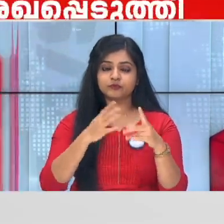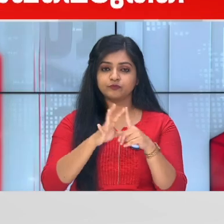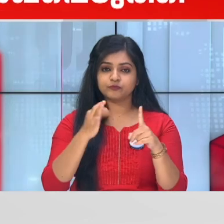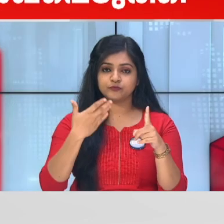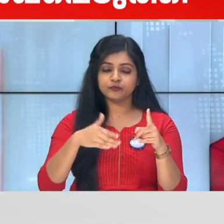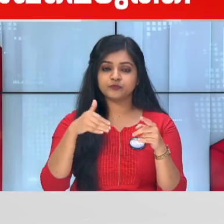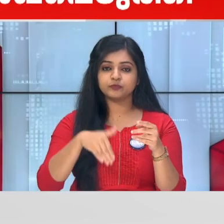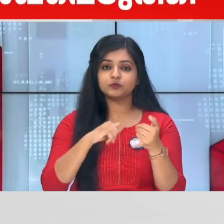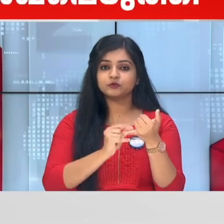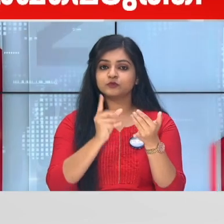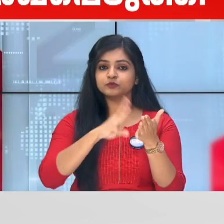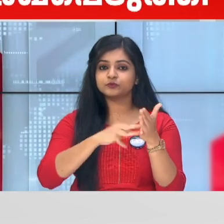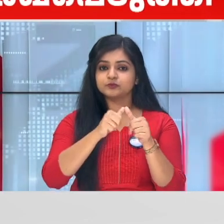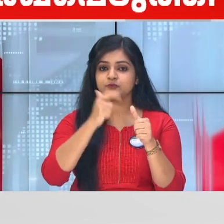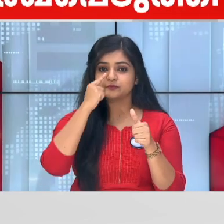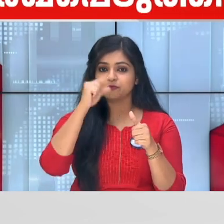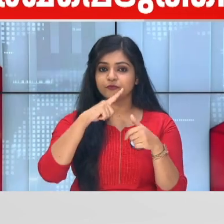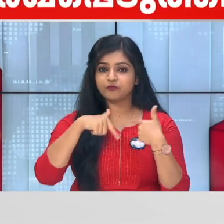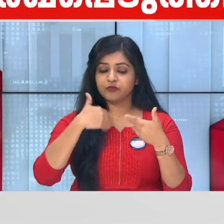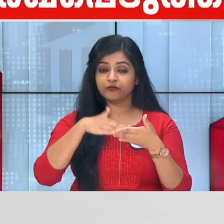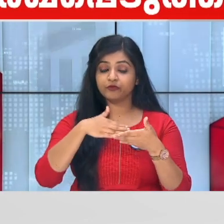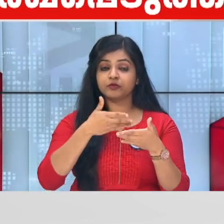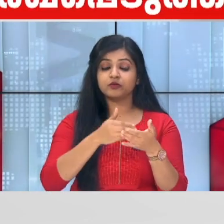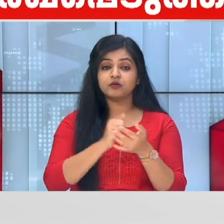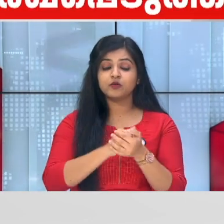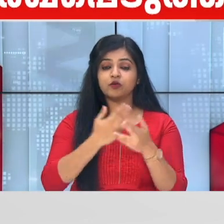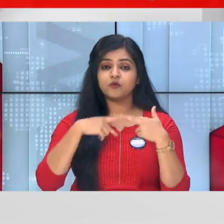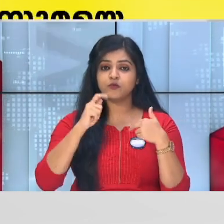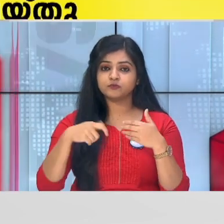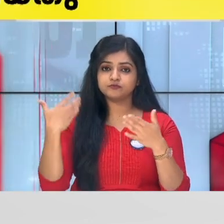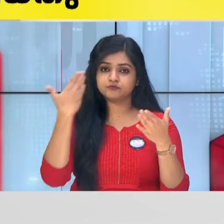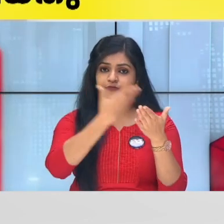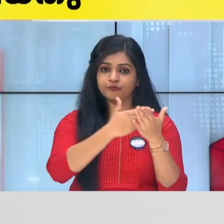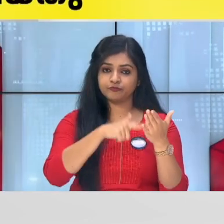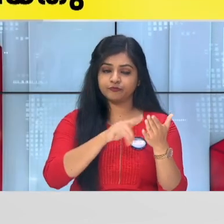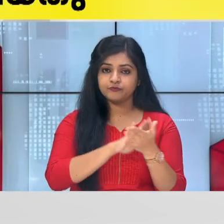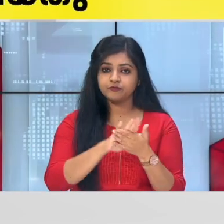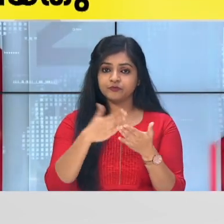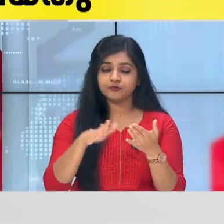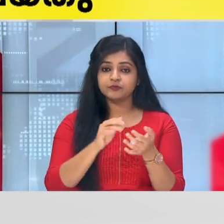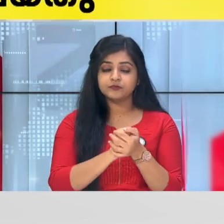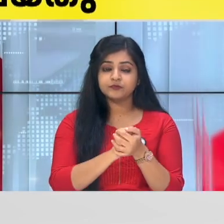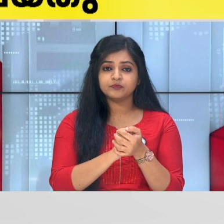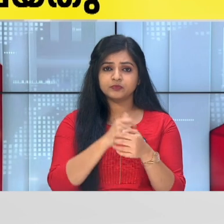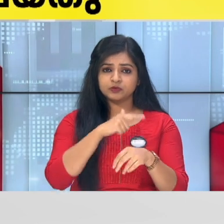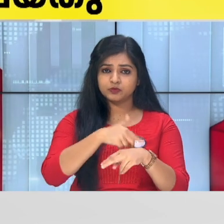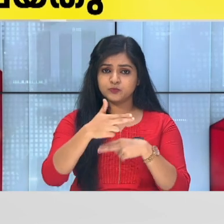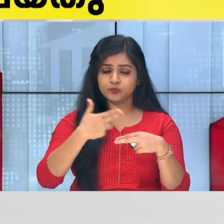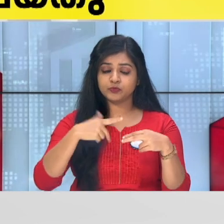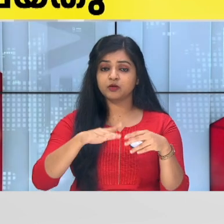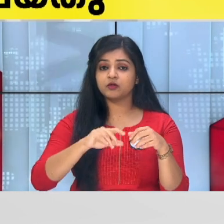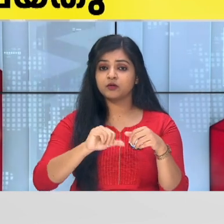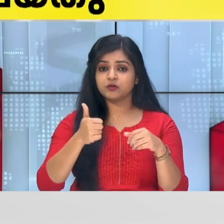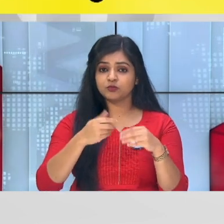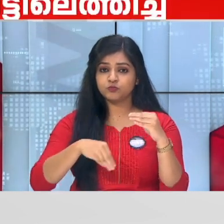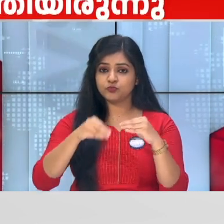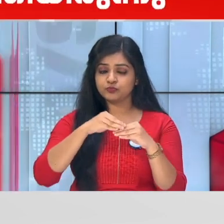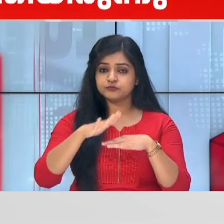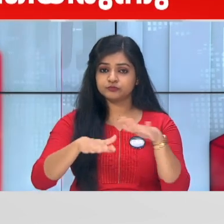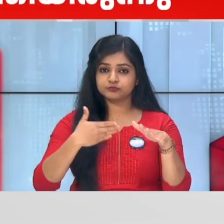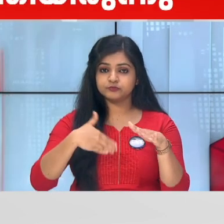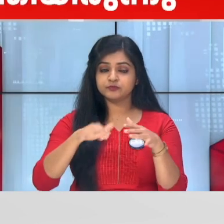കടന്നിരിക്കുന്നത് എന്നുള്ളതാണ് ഏറ്റവും പ്രധാനപ്പെട്ട കാര്യം. സുമയെ എന്തായാലും കോടതിയിൽ ഹാജരാക്കുകയും ചെയ്തിട്ടുണ്ട്. സമയത്തിനകം മറ്റു നടപടികളിലേക്ക് പോവുകയും ചെയ്യും.